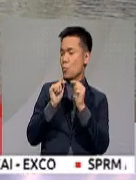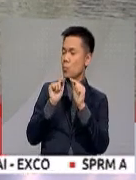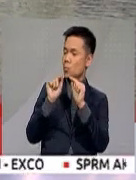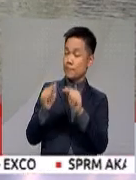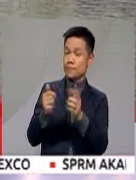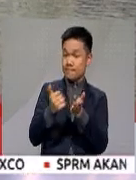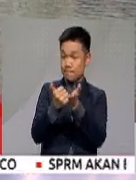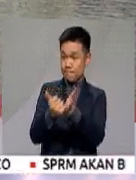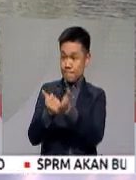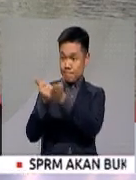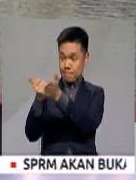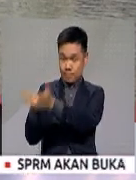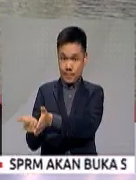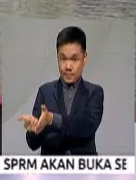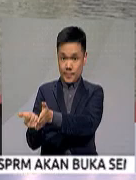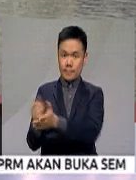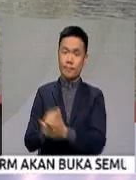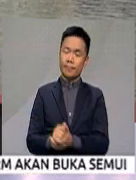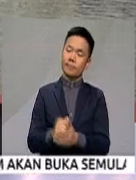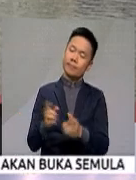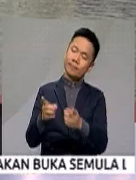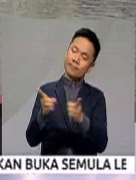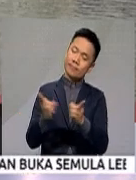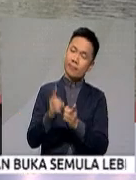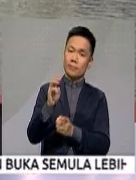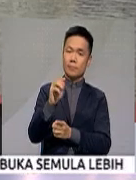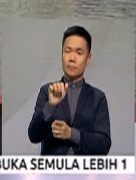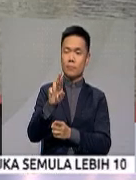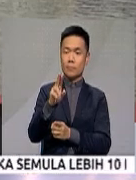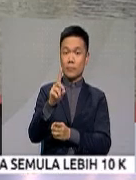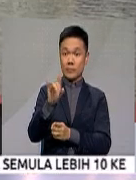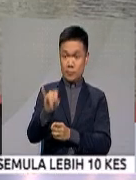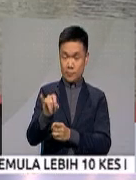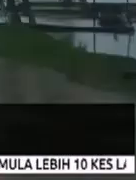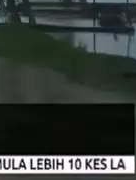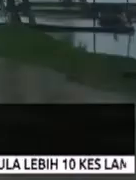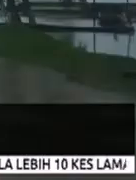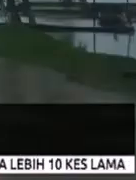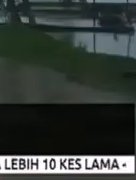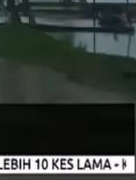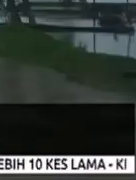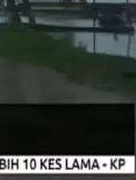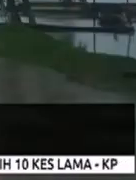kawasan terjejas meliputi daerah Marudi dan Miri.